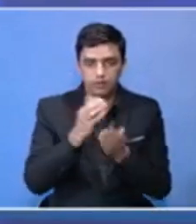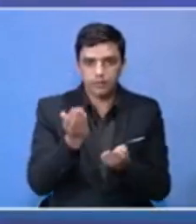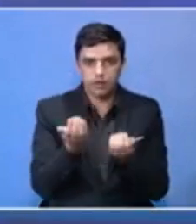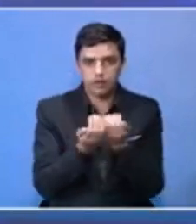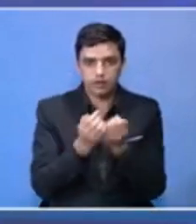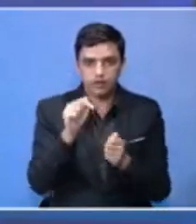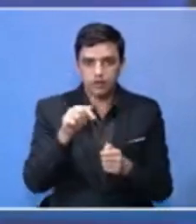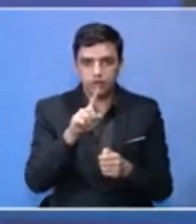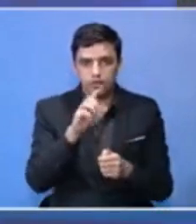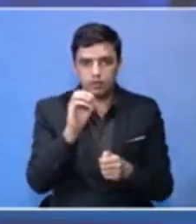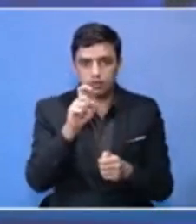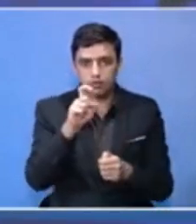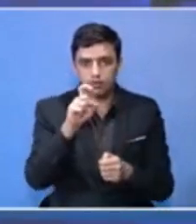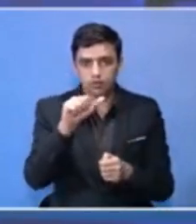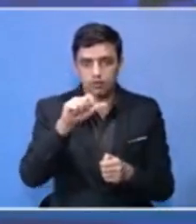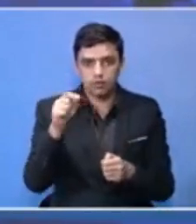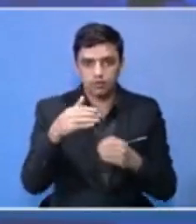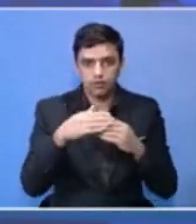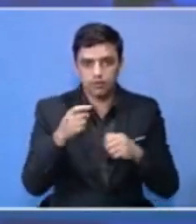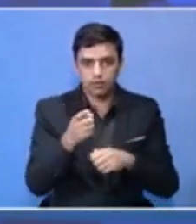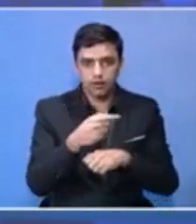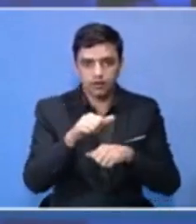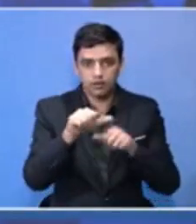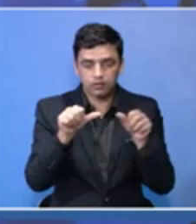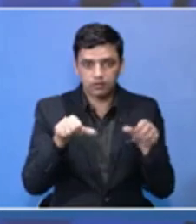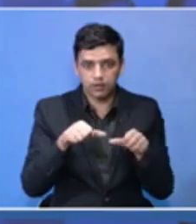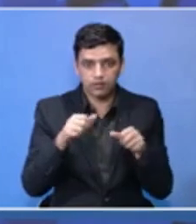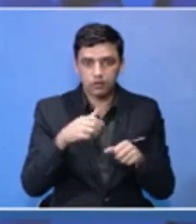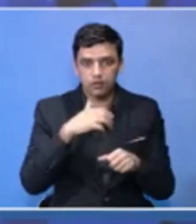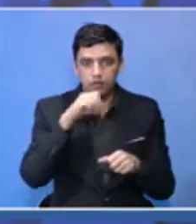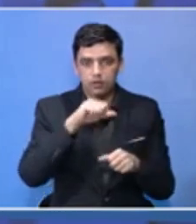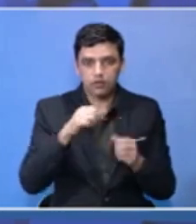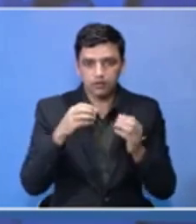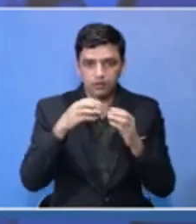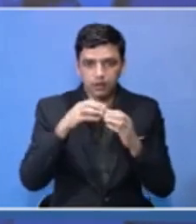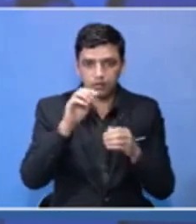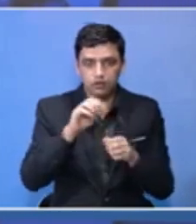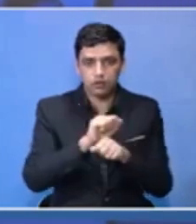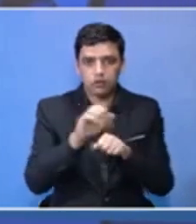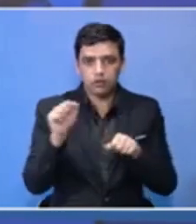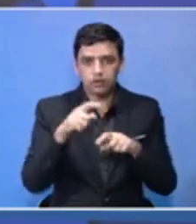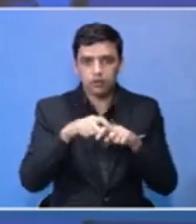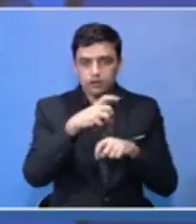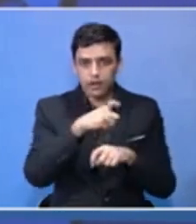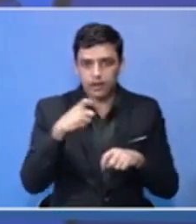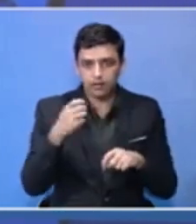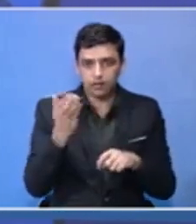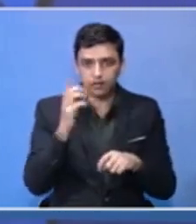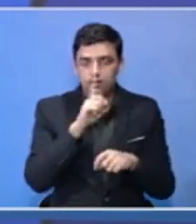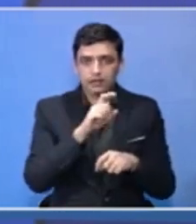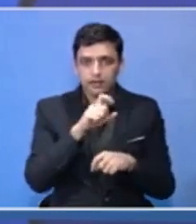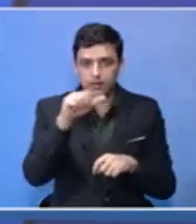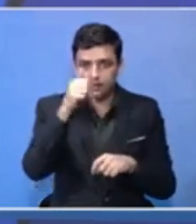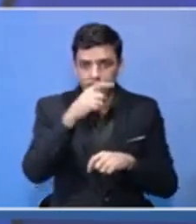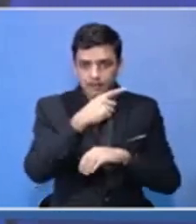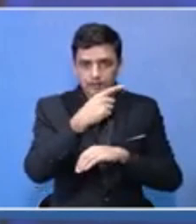छन्। अहिले 10,000 नजिकै भाडाको जग्गामा अस्थायी रूपमा पोस्ट रहेको छ। कोरोना संक्रमण नियन्त्रणका लागि गत वर्ष नेपाल